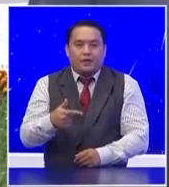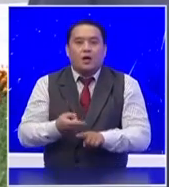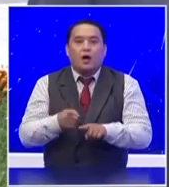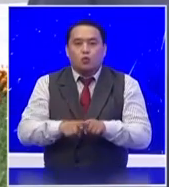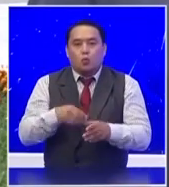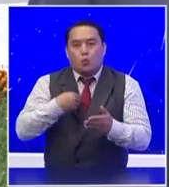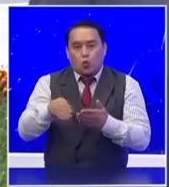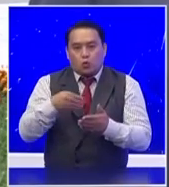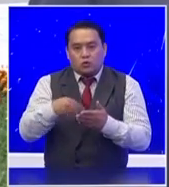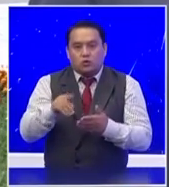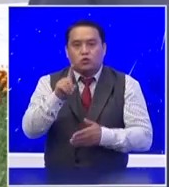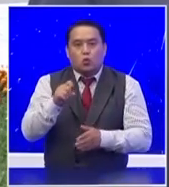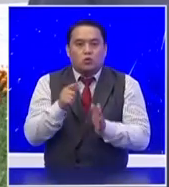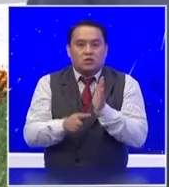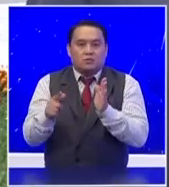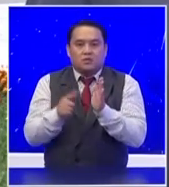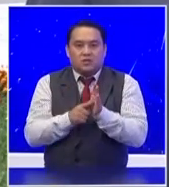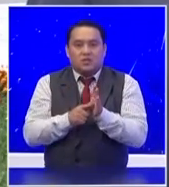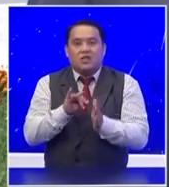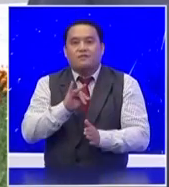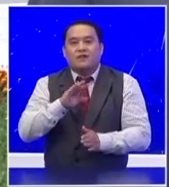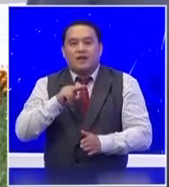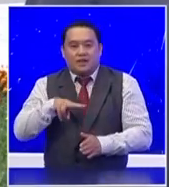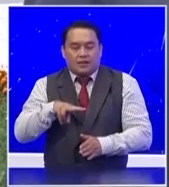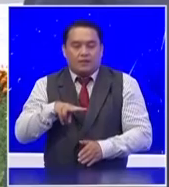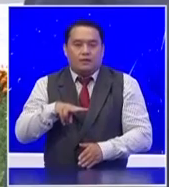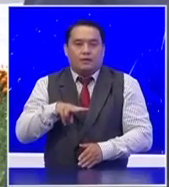которые будет закуплено 177 ИВЛ-аппаратов,